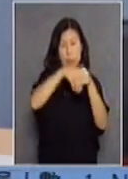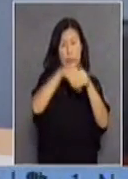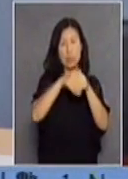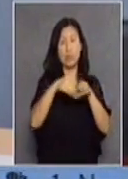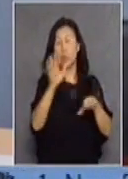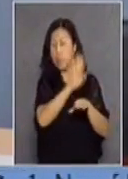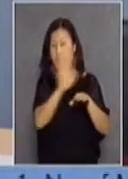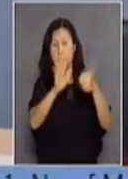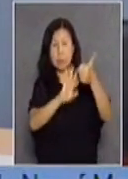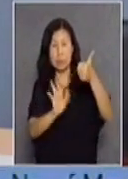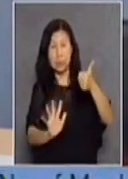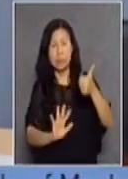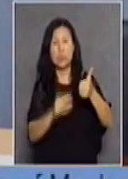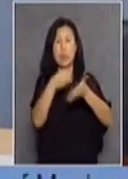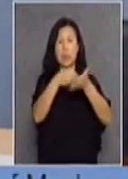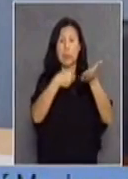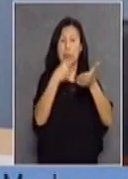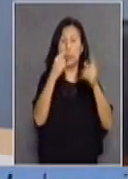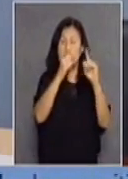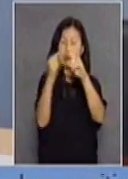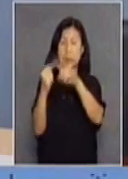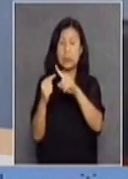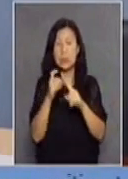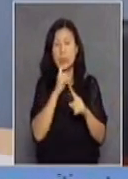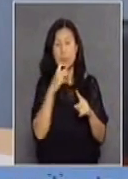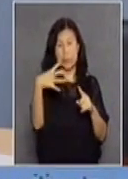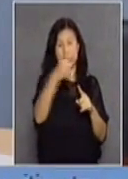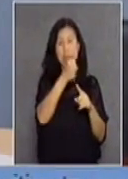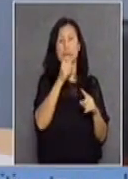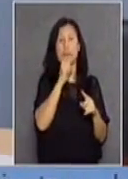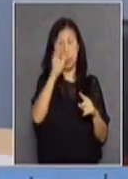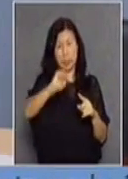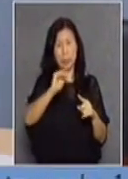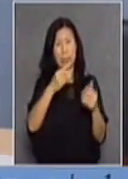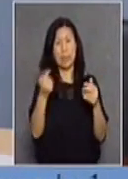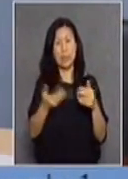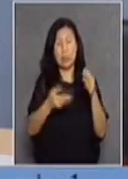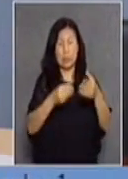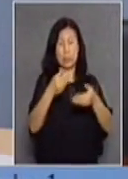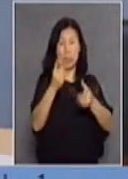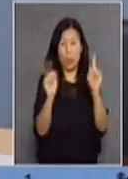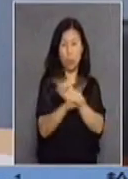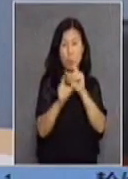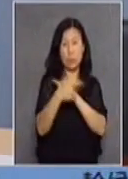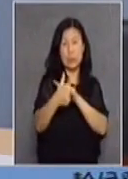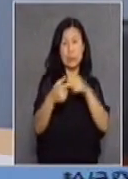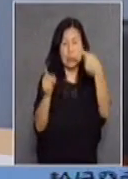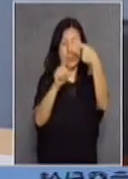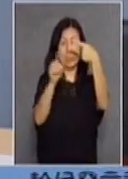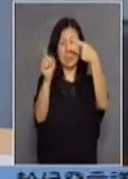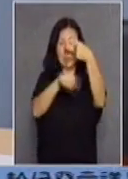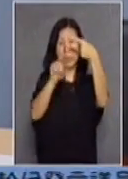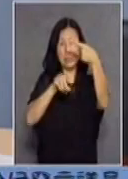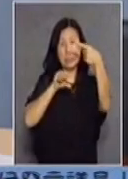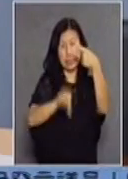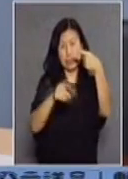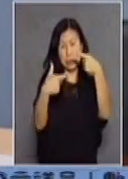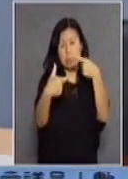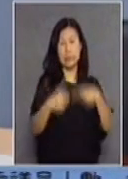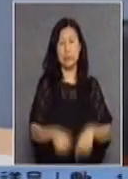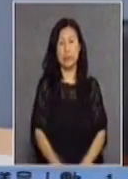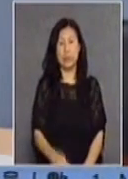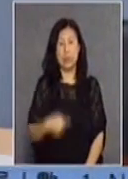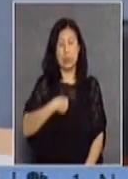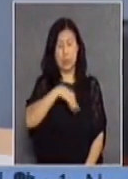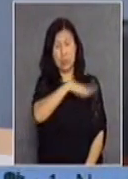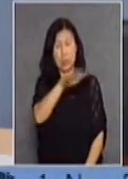影響消費者和市民的權益，但可以即時套現1000億元。我們